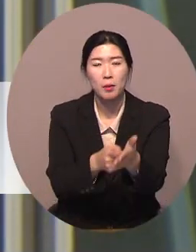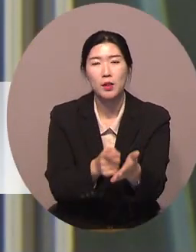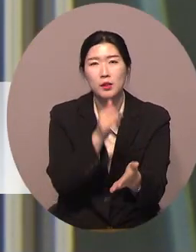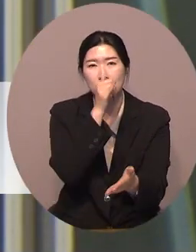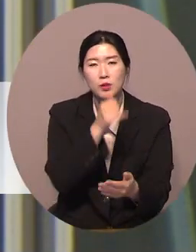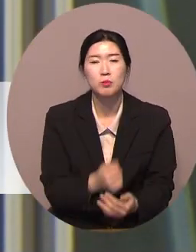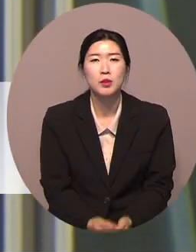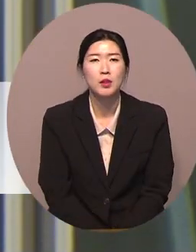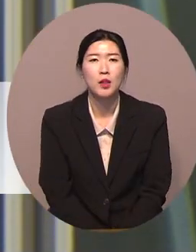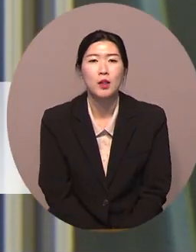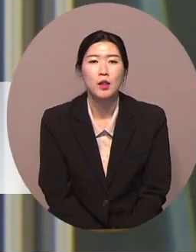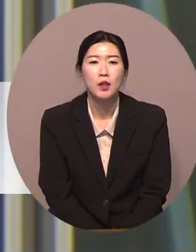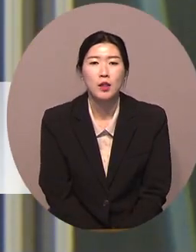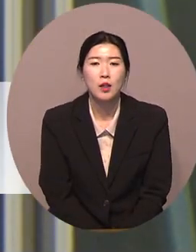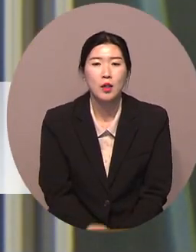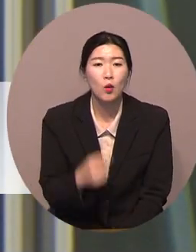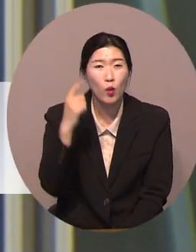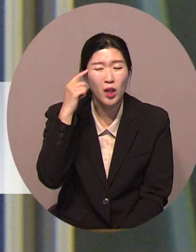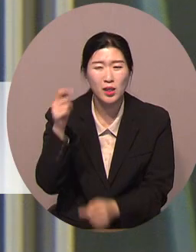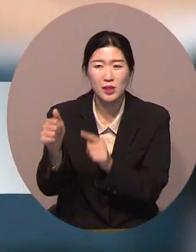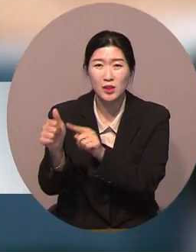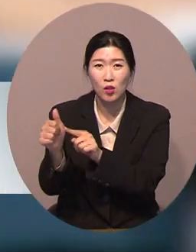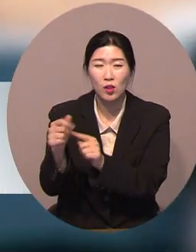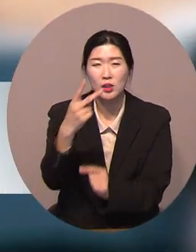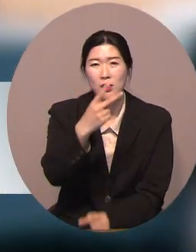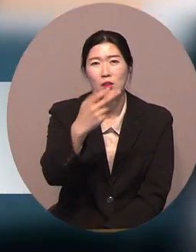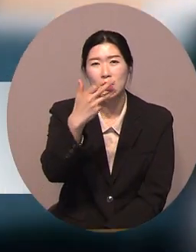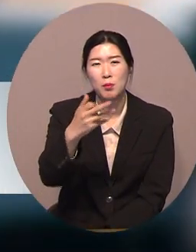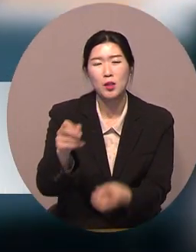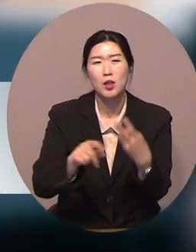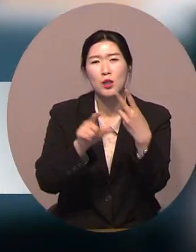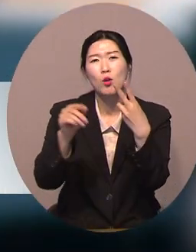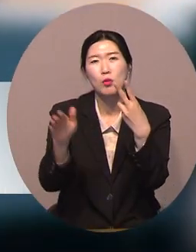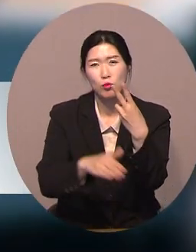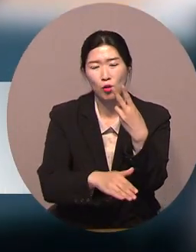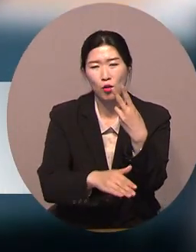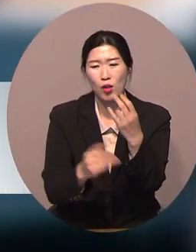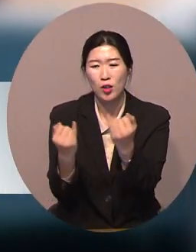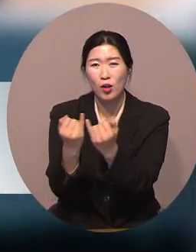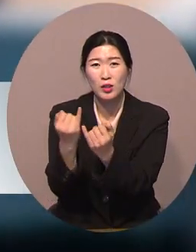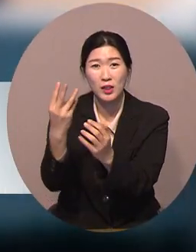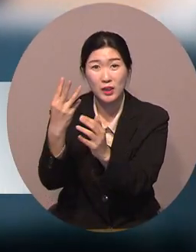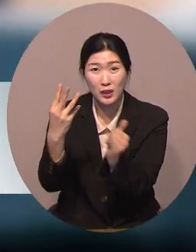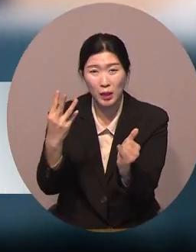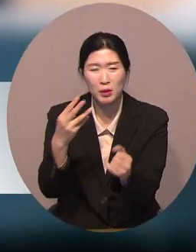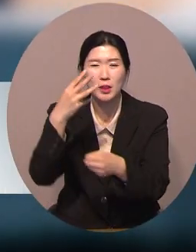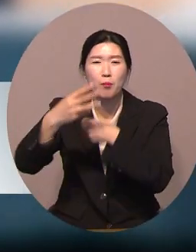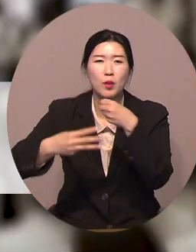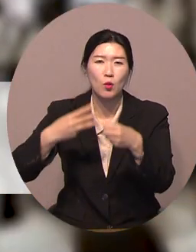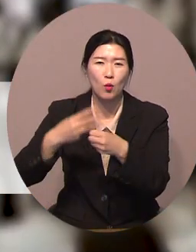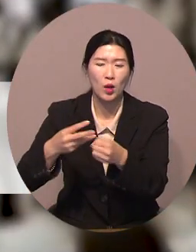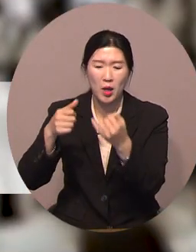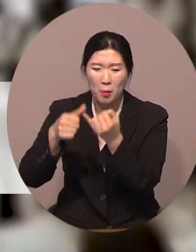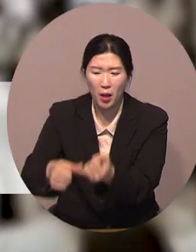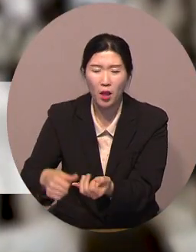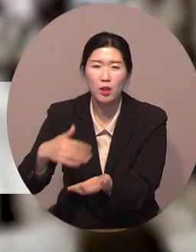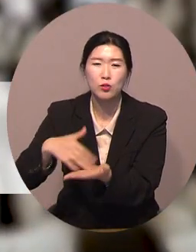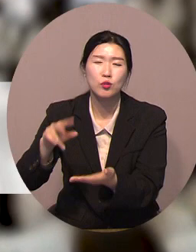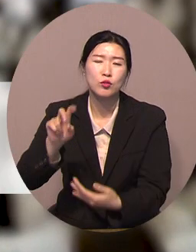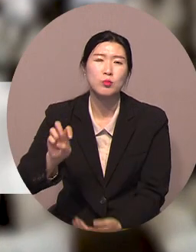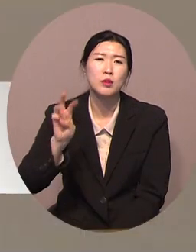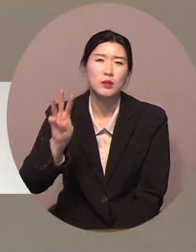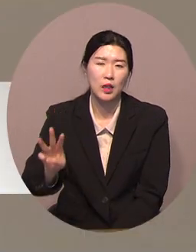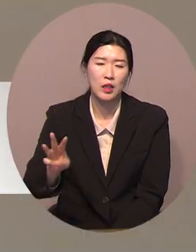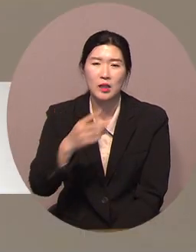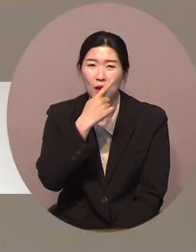구형했습니다 검찰은 정시가 2018년 2월부터 여신도 세명을 대상으로 3년간 2차례에 걸쳐